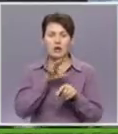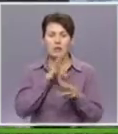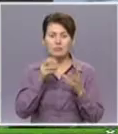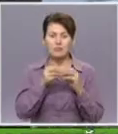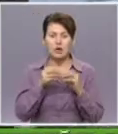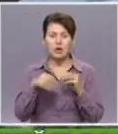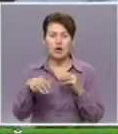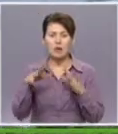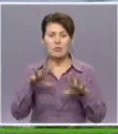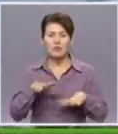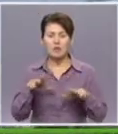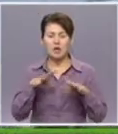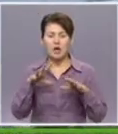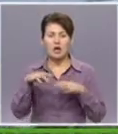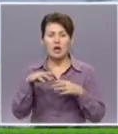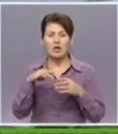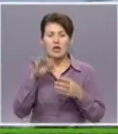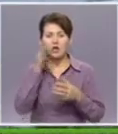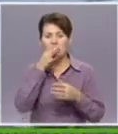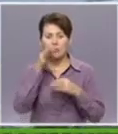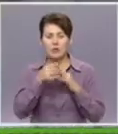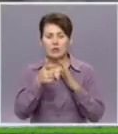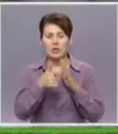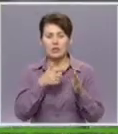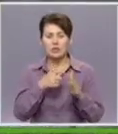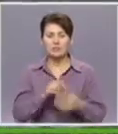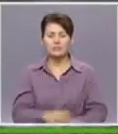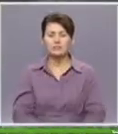көшелерін жайма базарға айналдырғандарды жауапқа тартты.